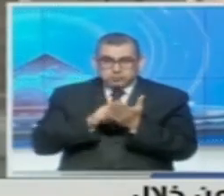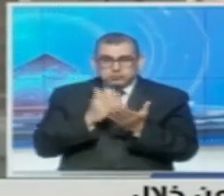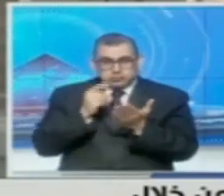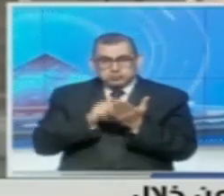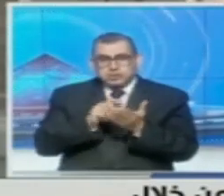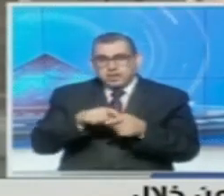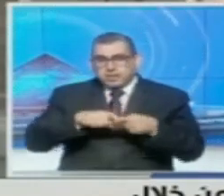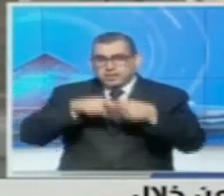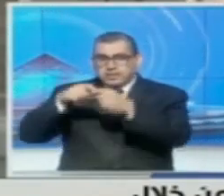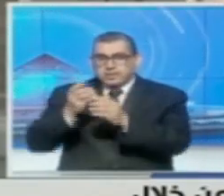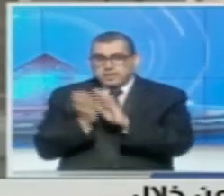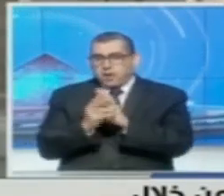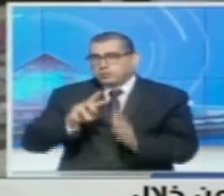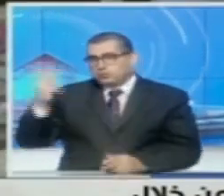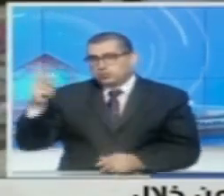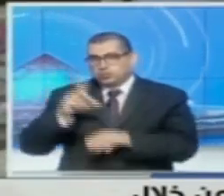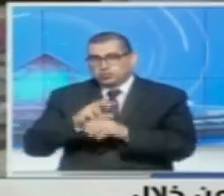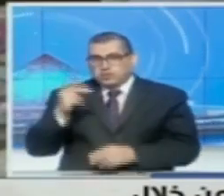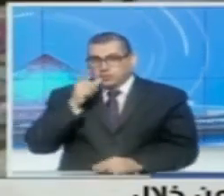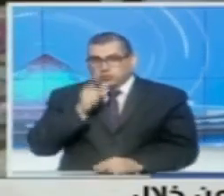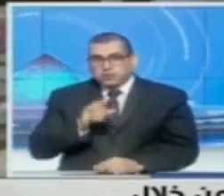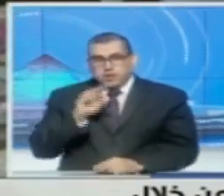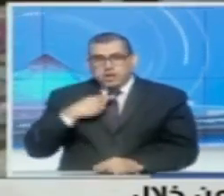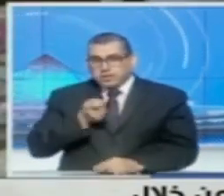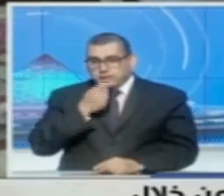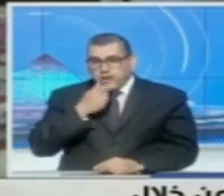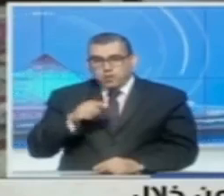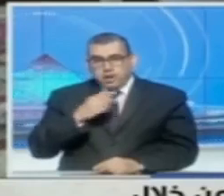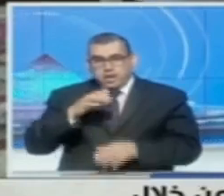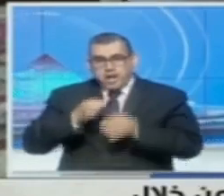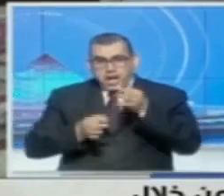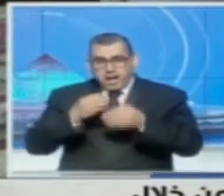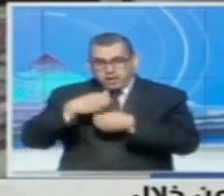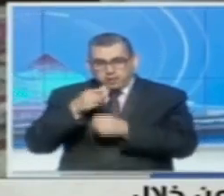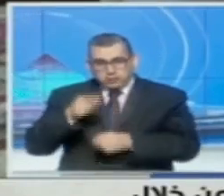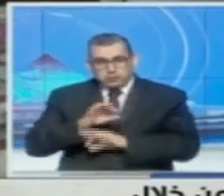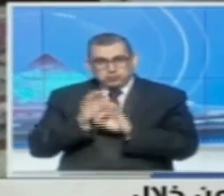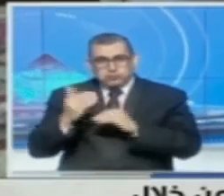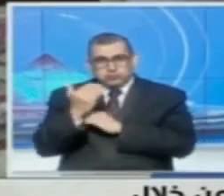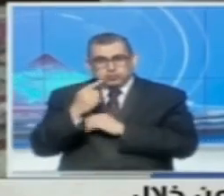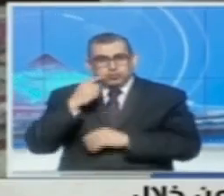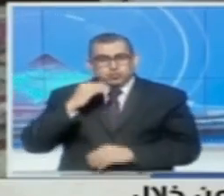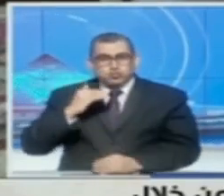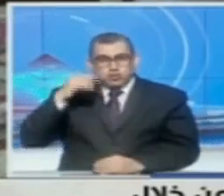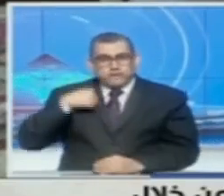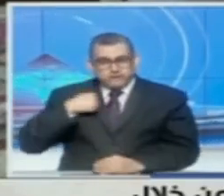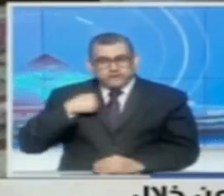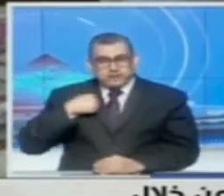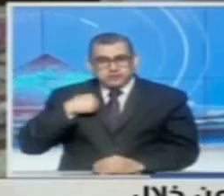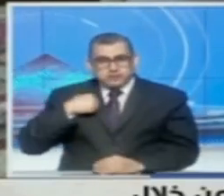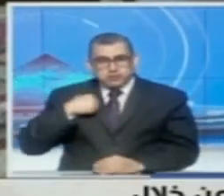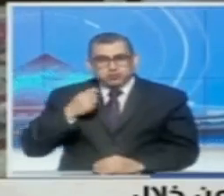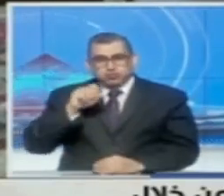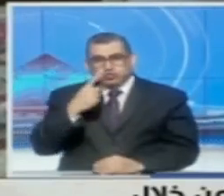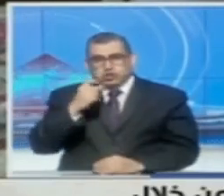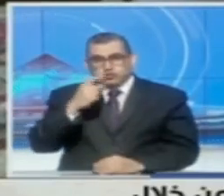المكان فبنعمل له احاله. بصرف علاج وحللولي واكتشفوا ان في سكر وكده وباجي كل شهر